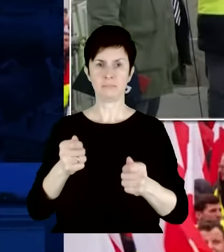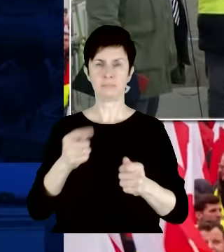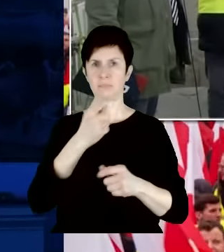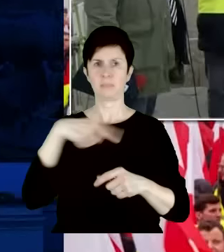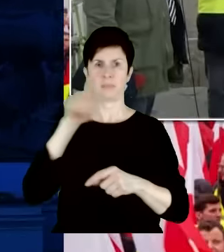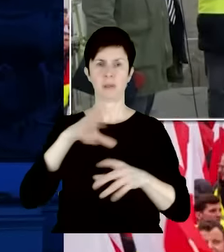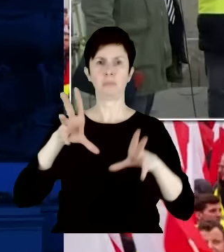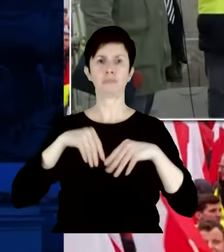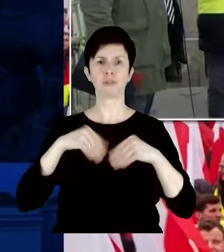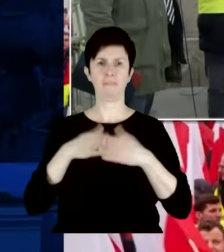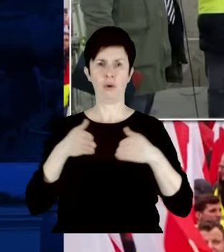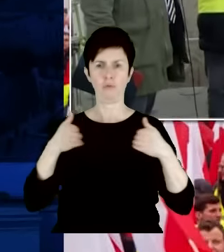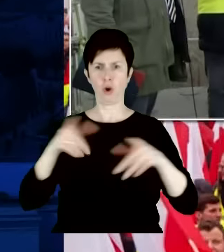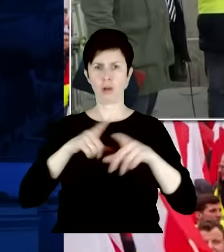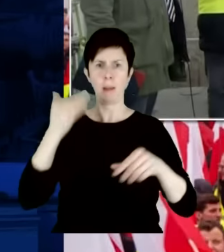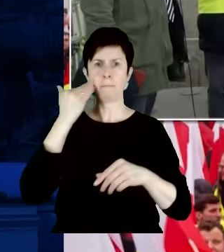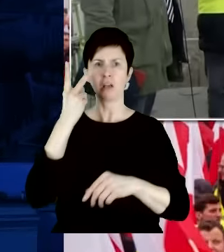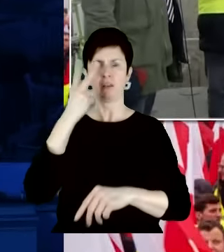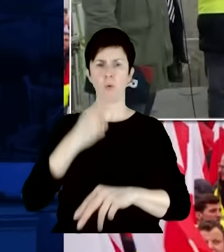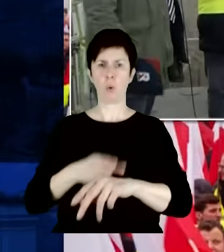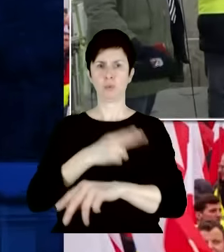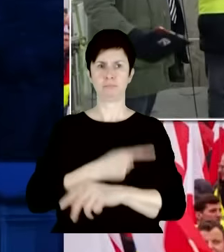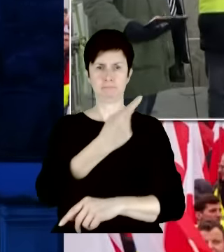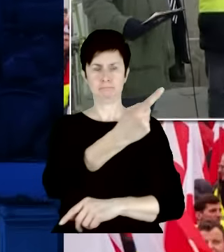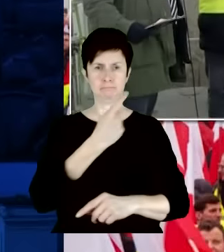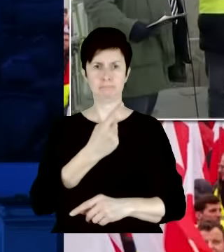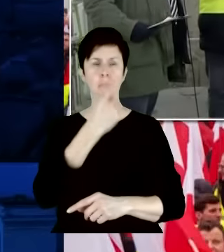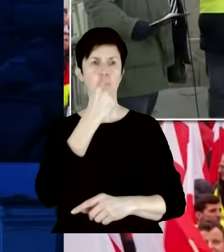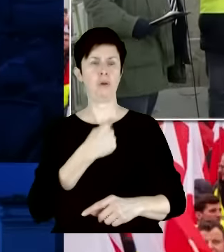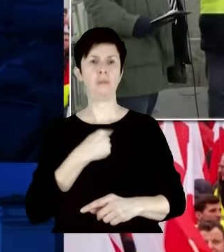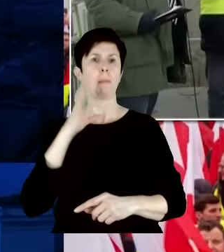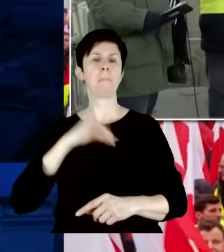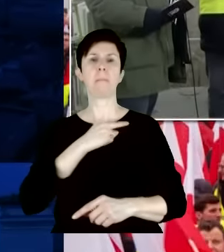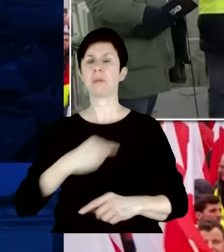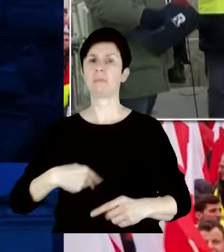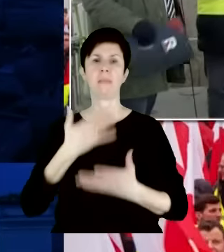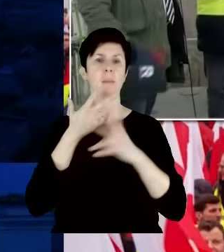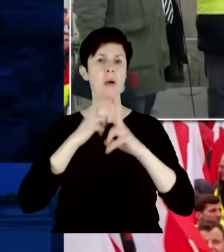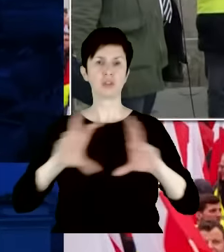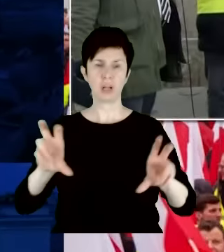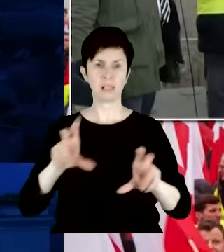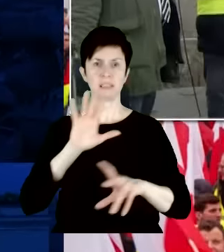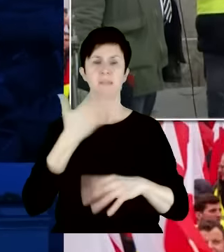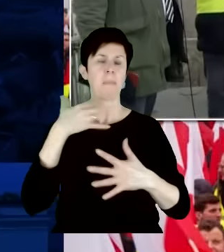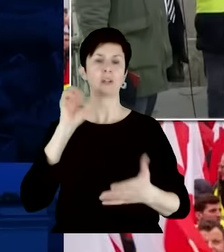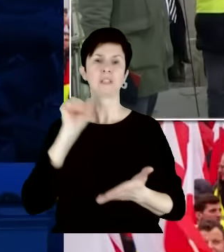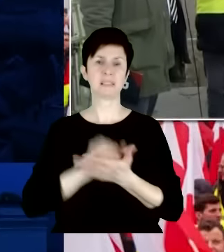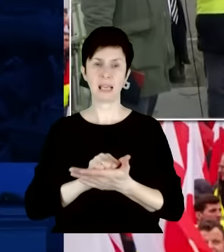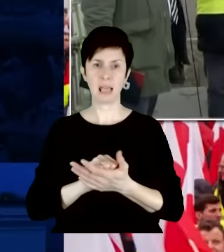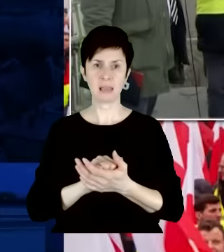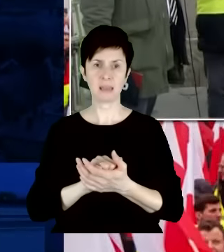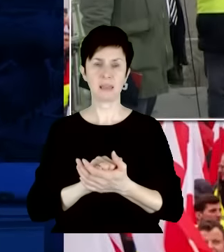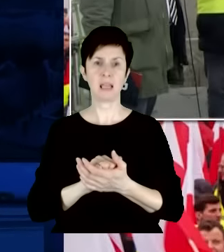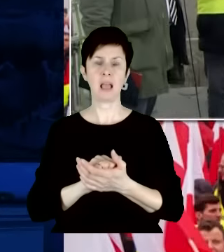przedsionku. Przyszły dwie panie urzędniczki, które powiedziały, że pan premier nie ma czasu dla rolników, jest bardzo zajęty, gdzie za